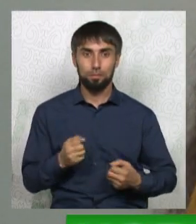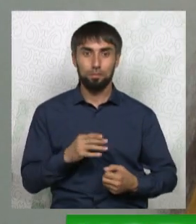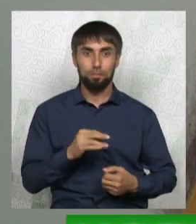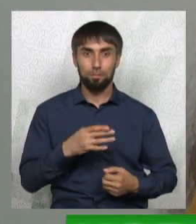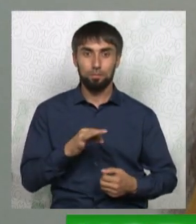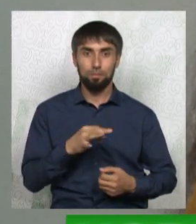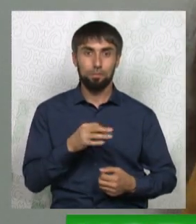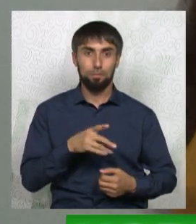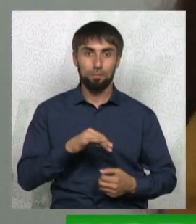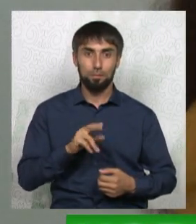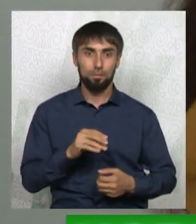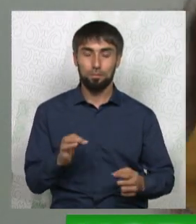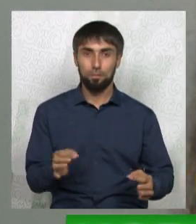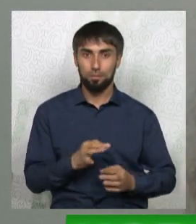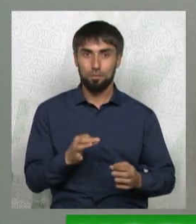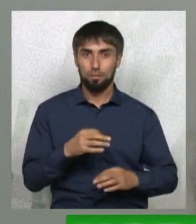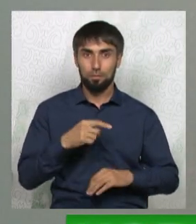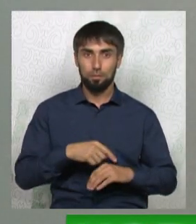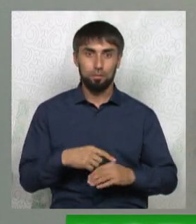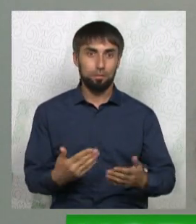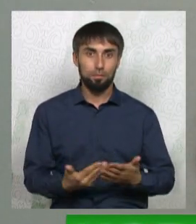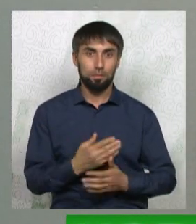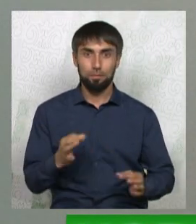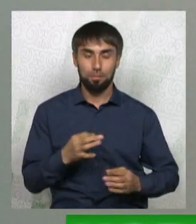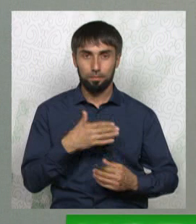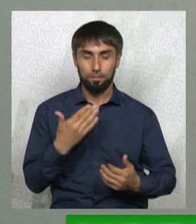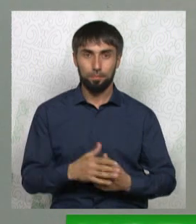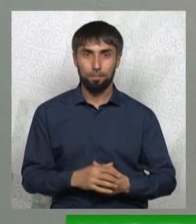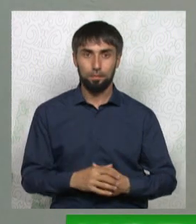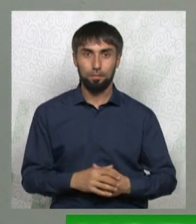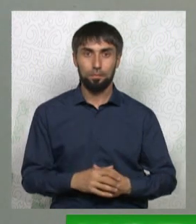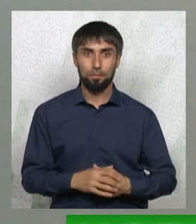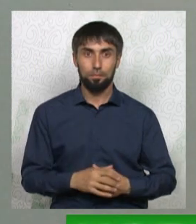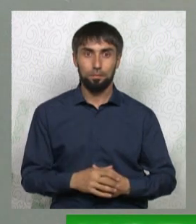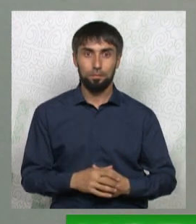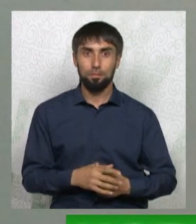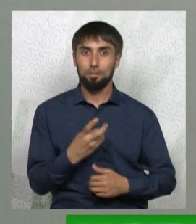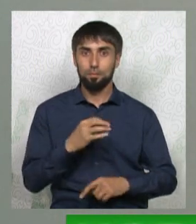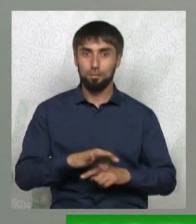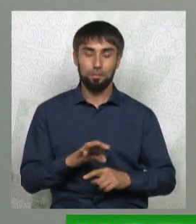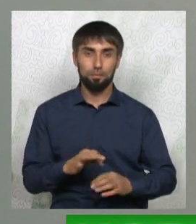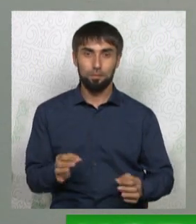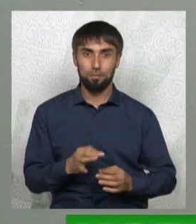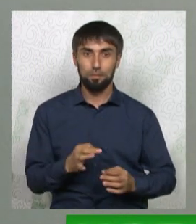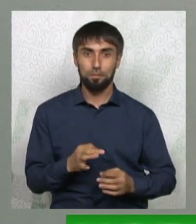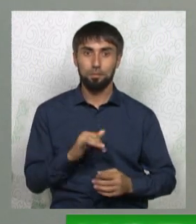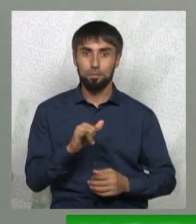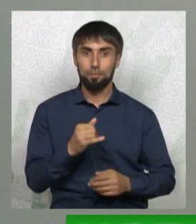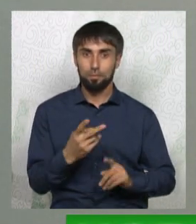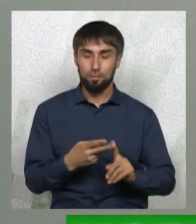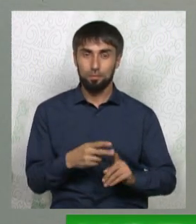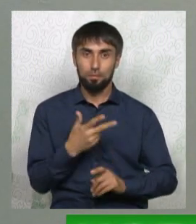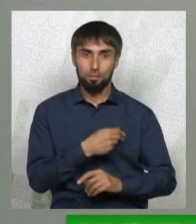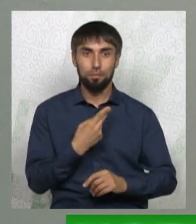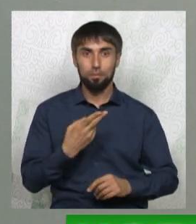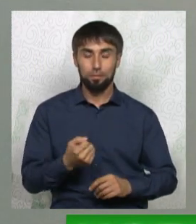Обычная прививка, никаких ощущений, нового ничего нет, не болит ничего. Это у вас второй компонент, да?